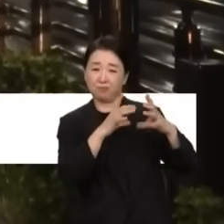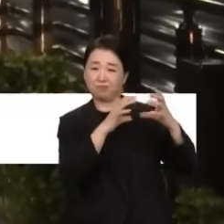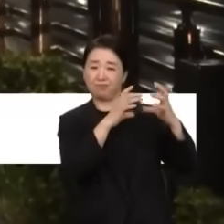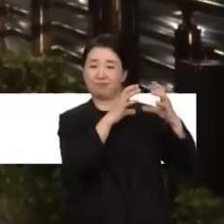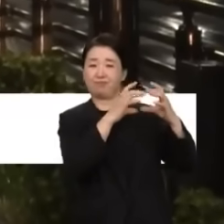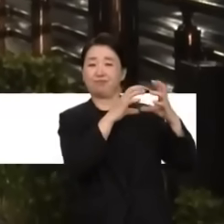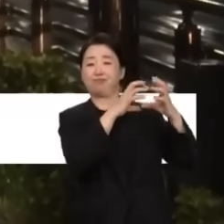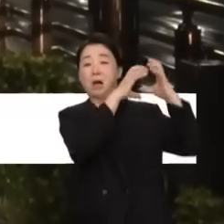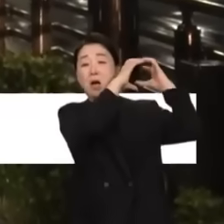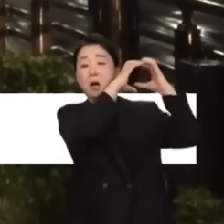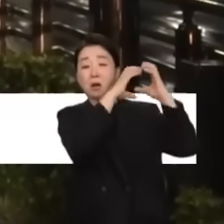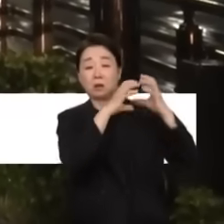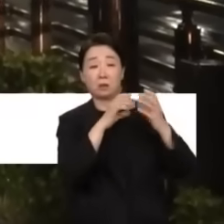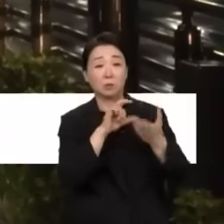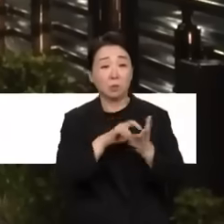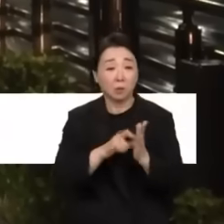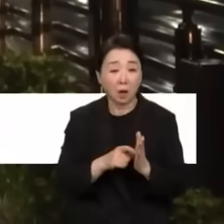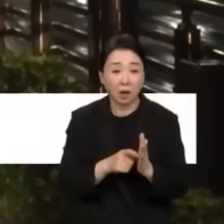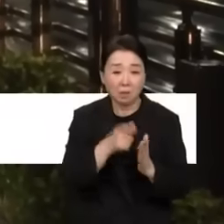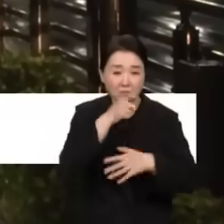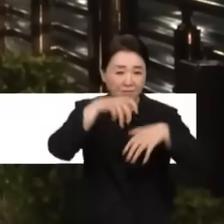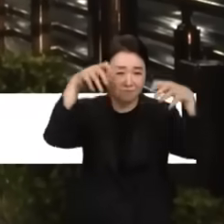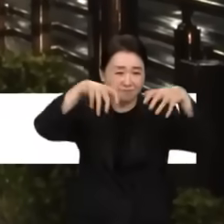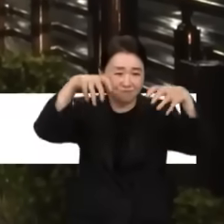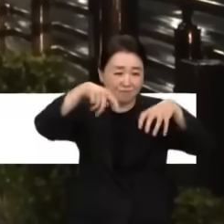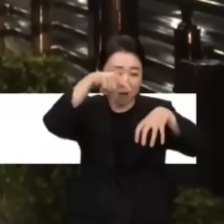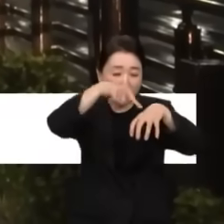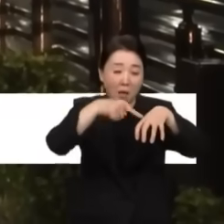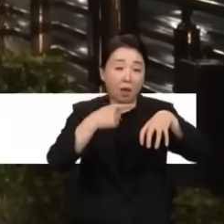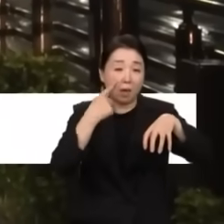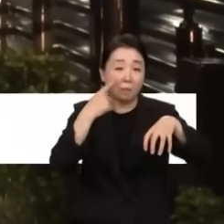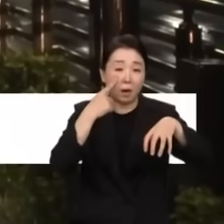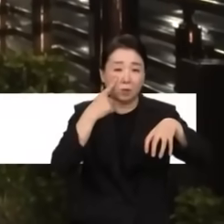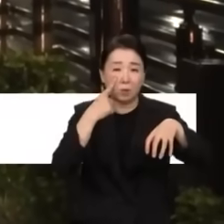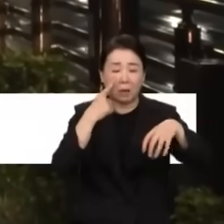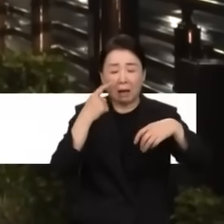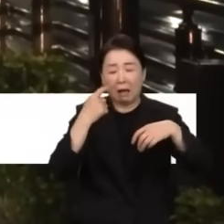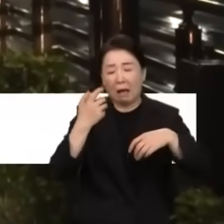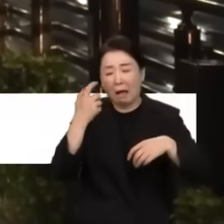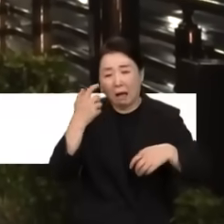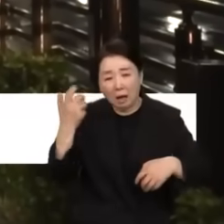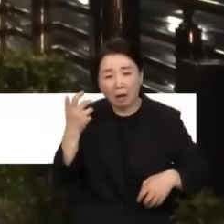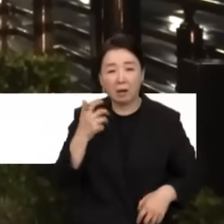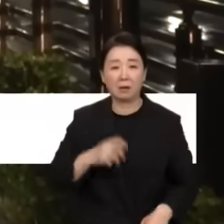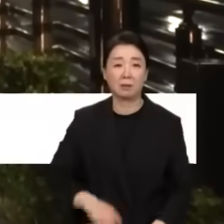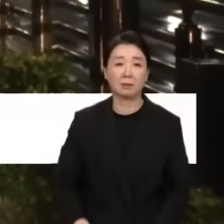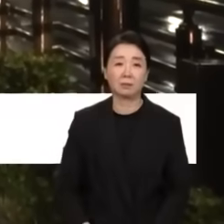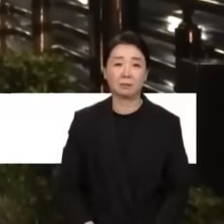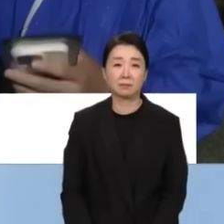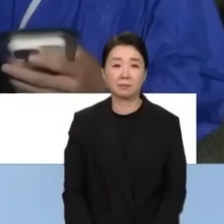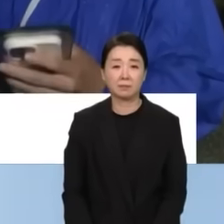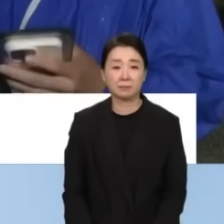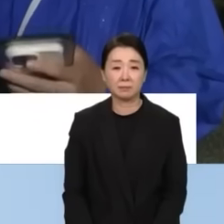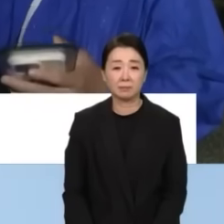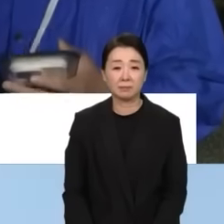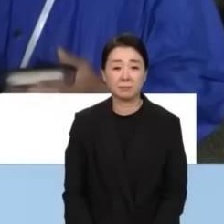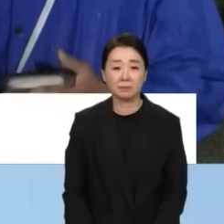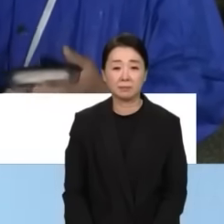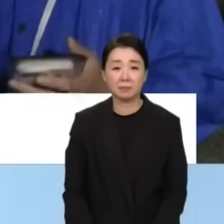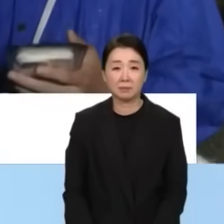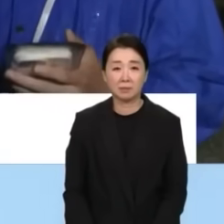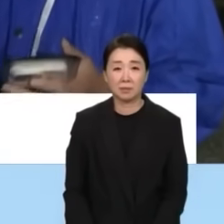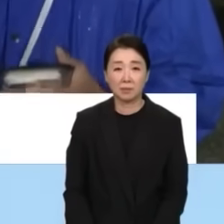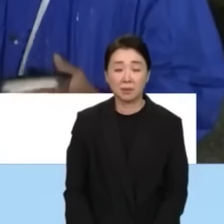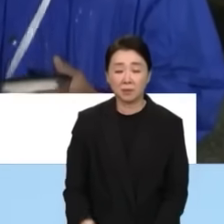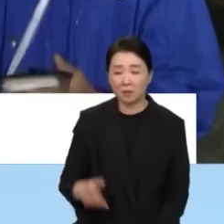터져 나갈 정도입니다. 빗방울을 맞았더라도 좀 따갑다라고 느낄 정도인데요. 본격적인